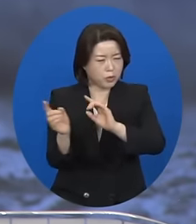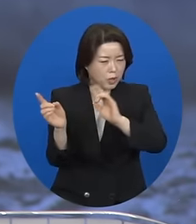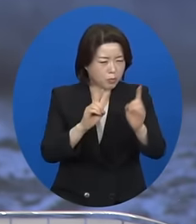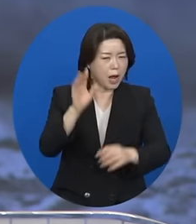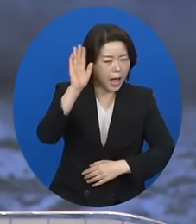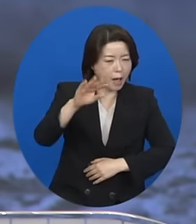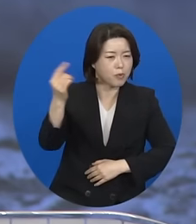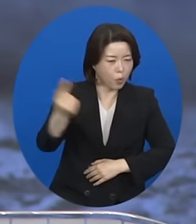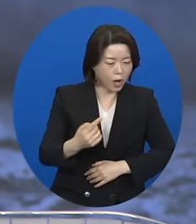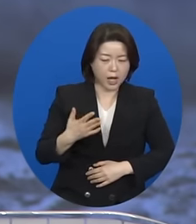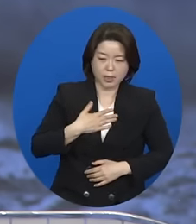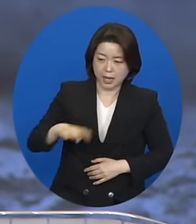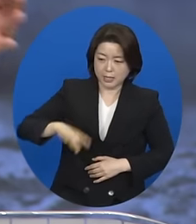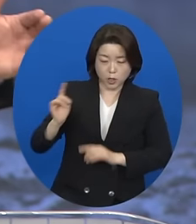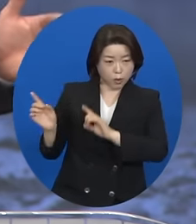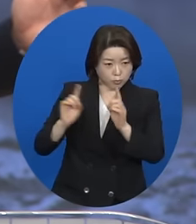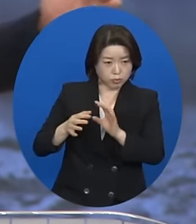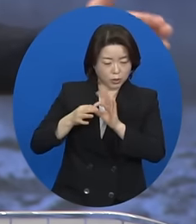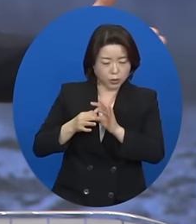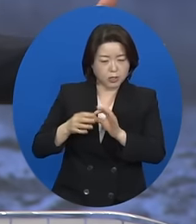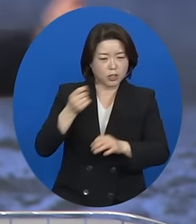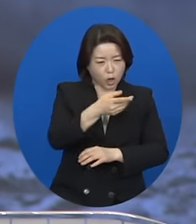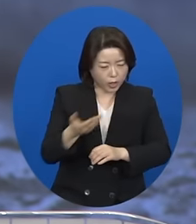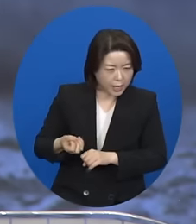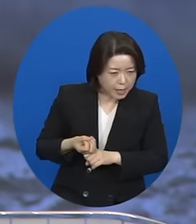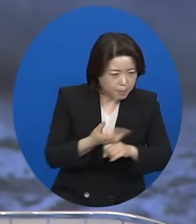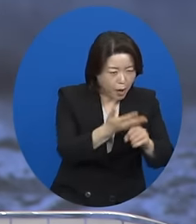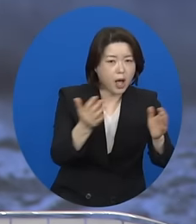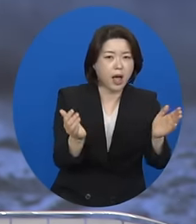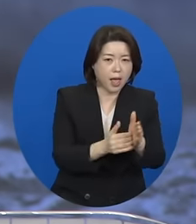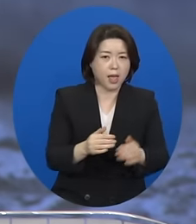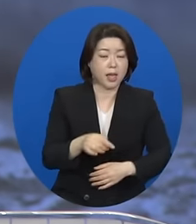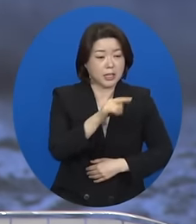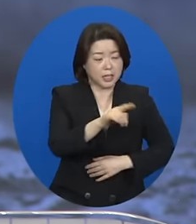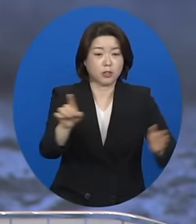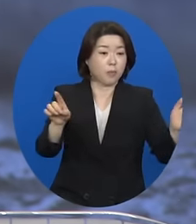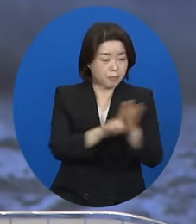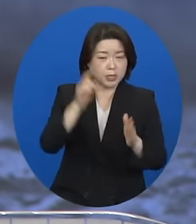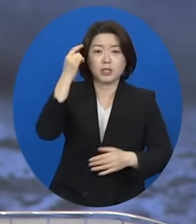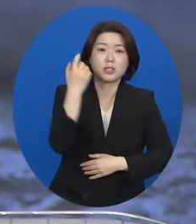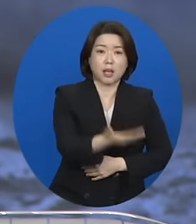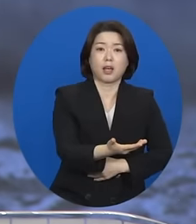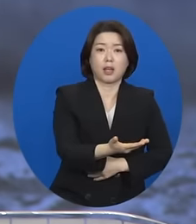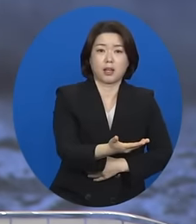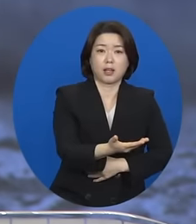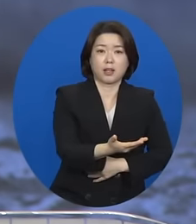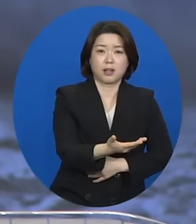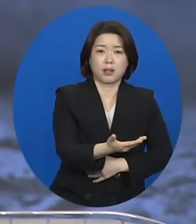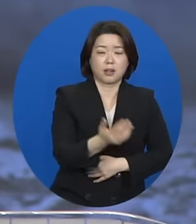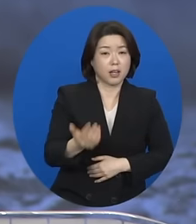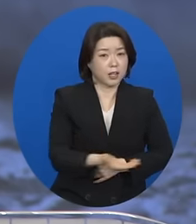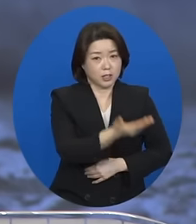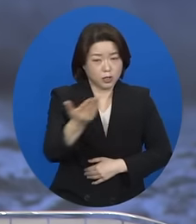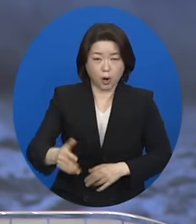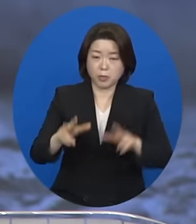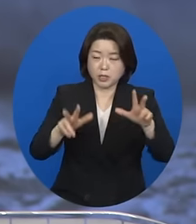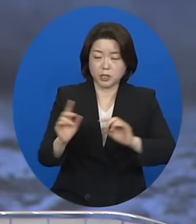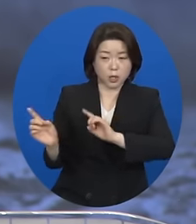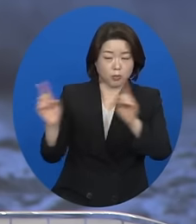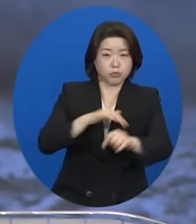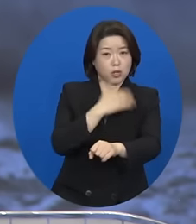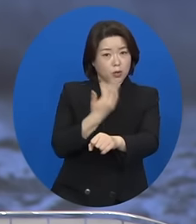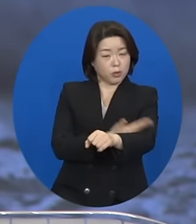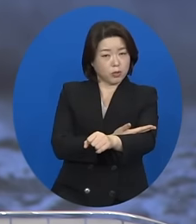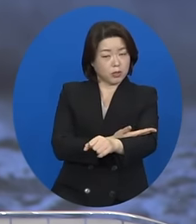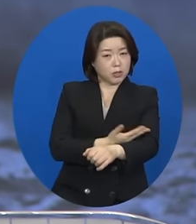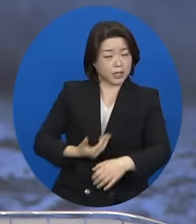나에게 첫 부활로 통하여서 너에게까지 임하게 될 거야 네가 그것을 믿느냐고 물은 거예요 여러분들에게 지금이 부활의 건능이 있음을